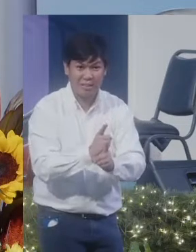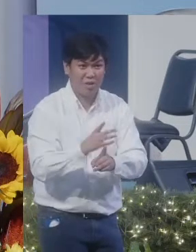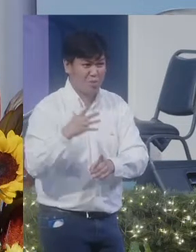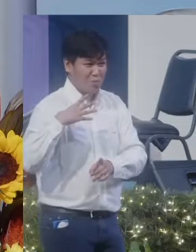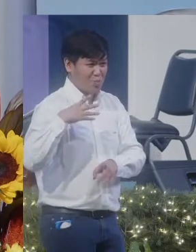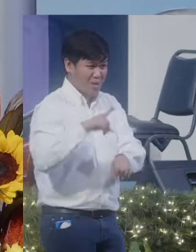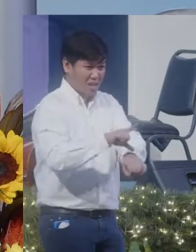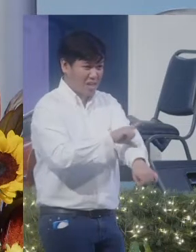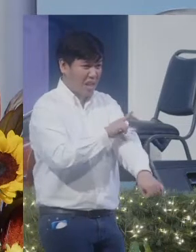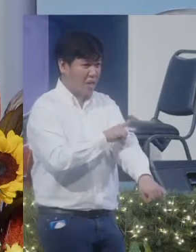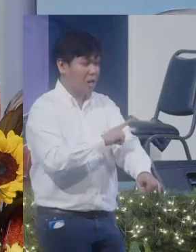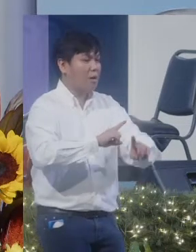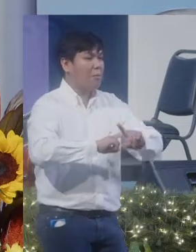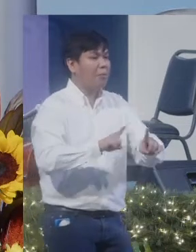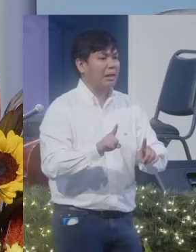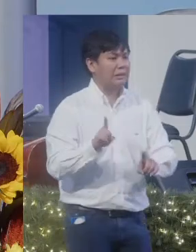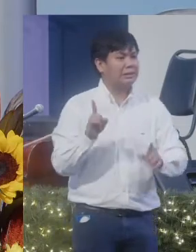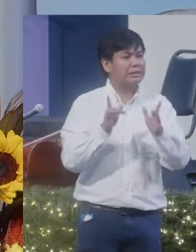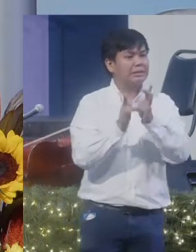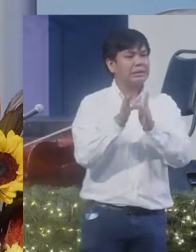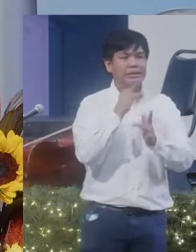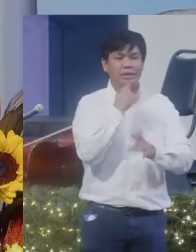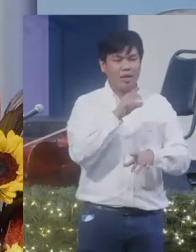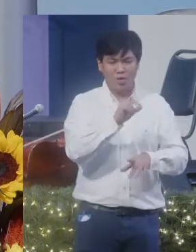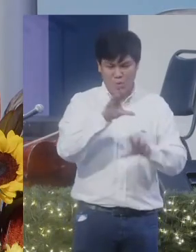Miraculous, supernatural.